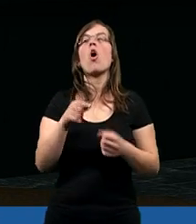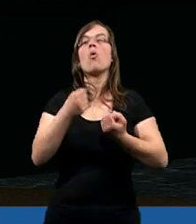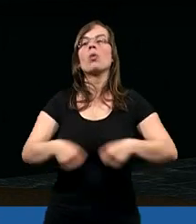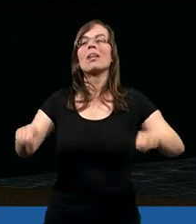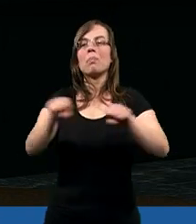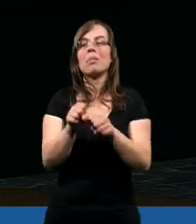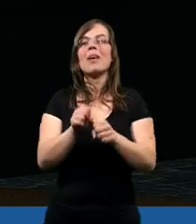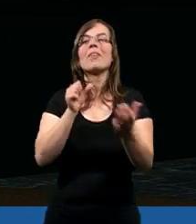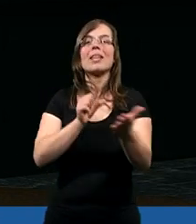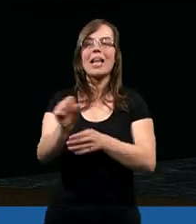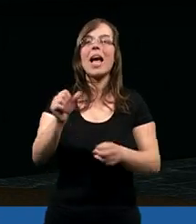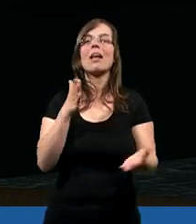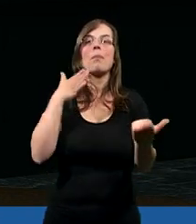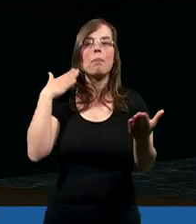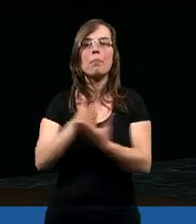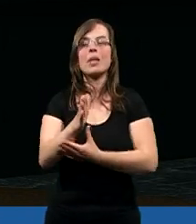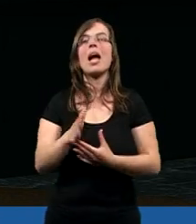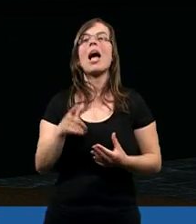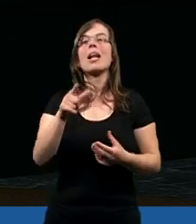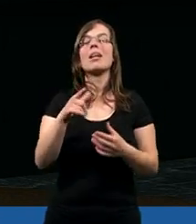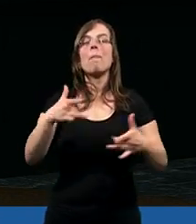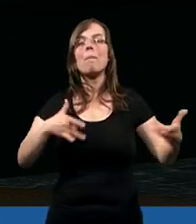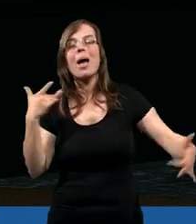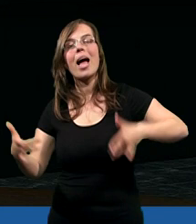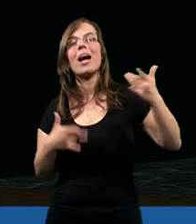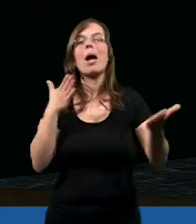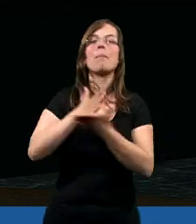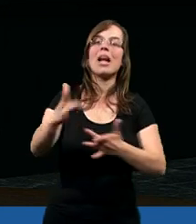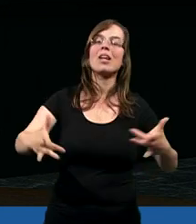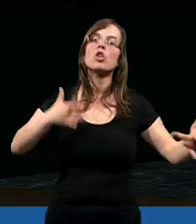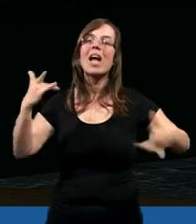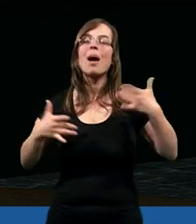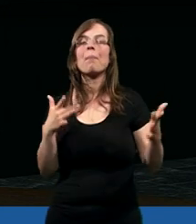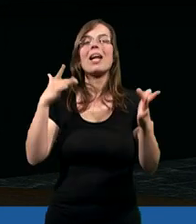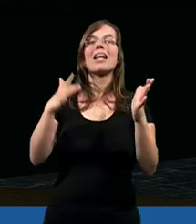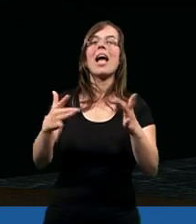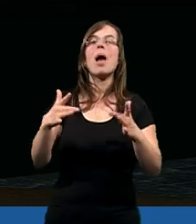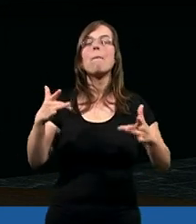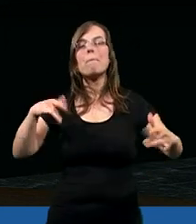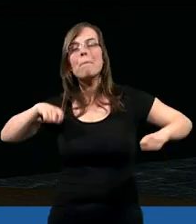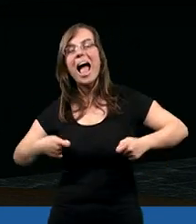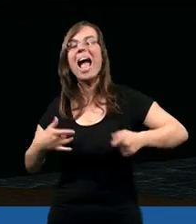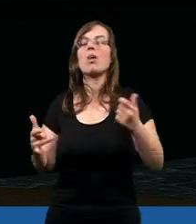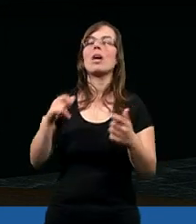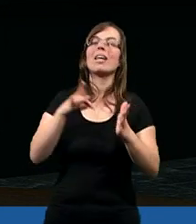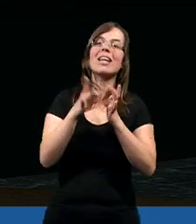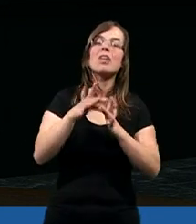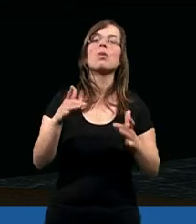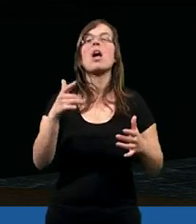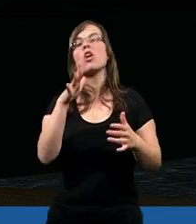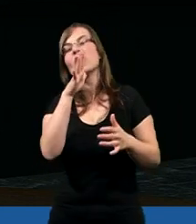usprawiedliwienie jest przez tą mękę, przez cierpienie Pana Jezusa. Mimo, że